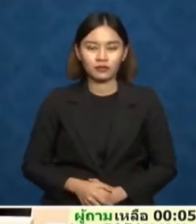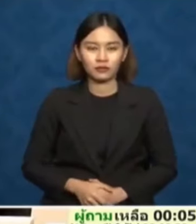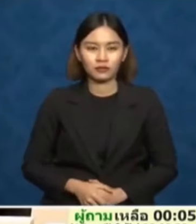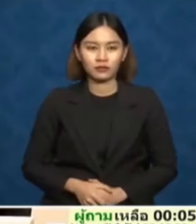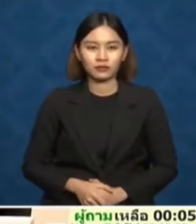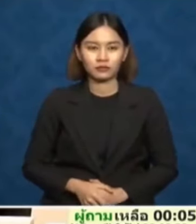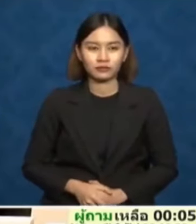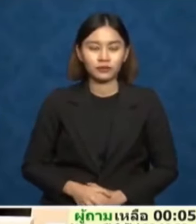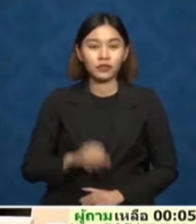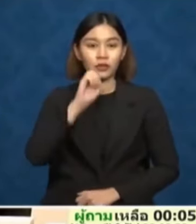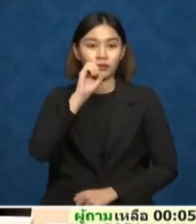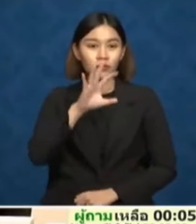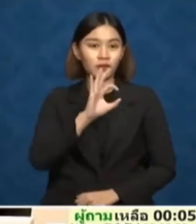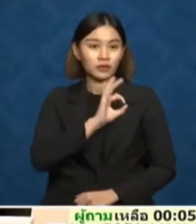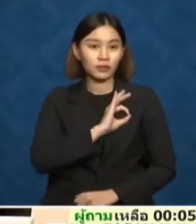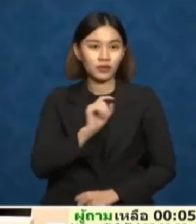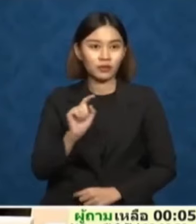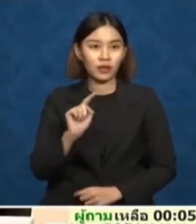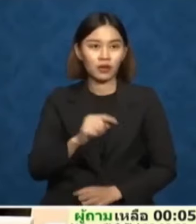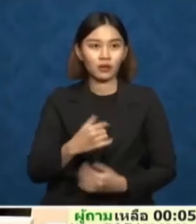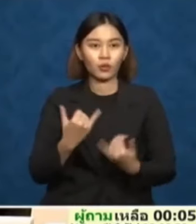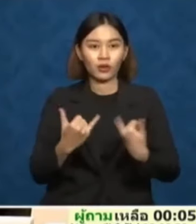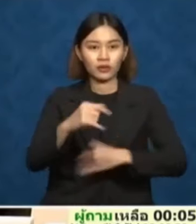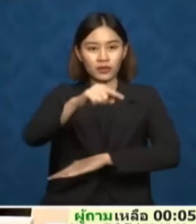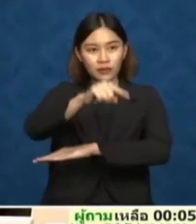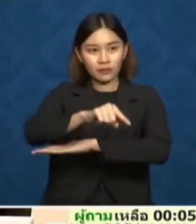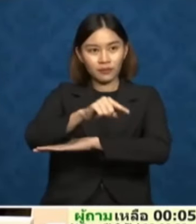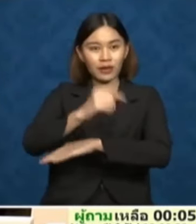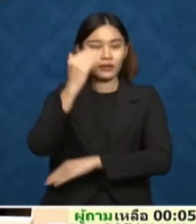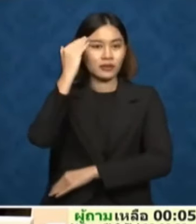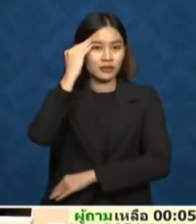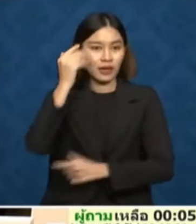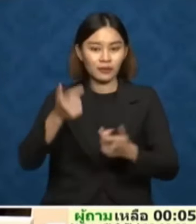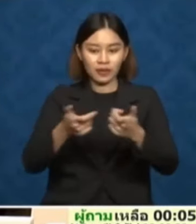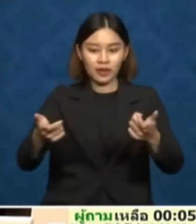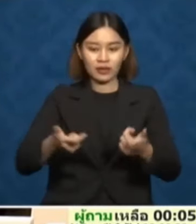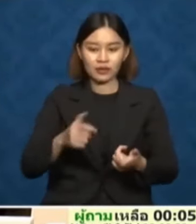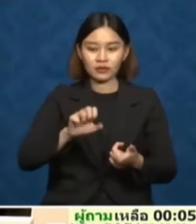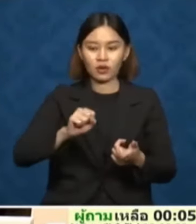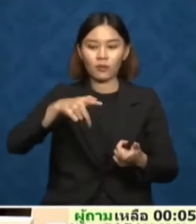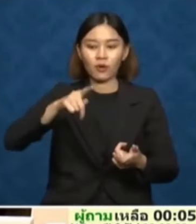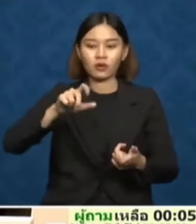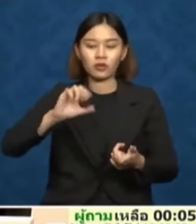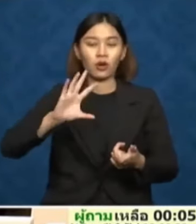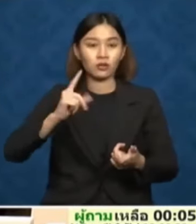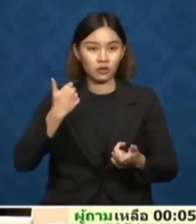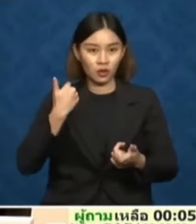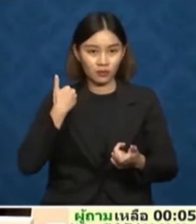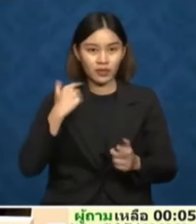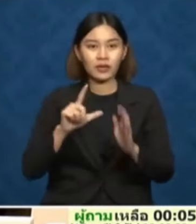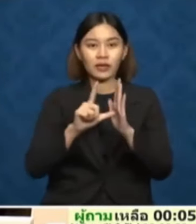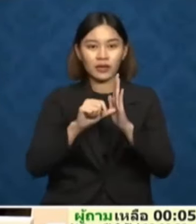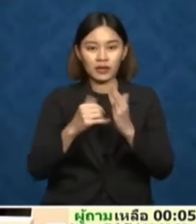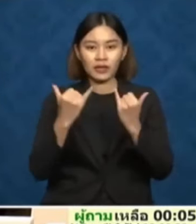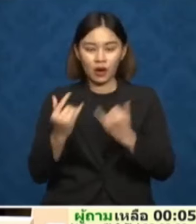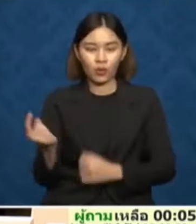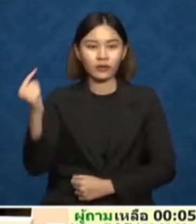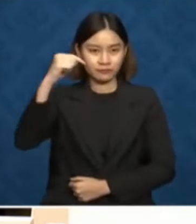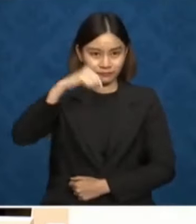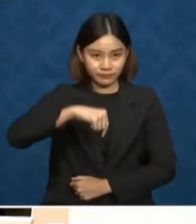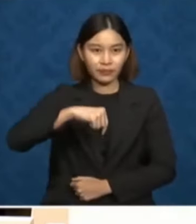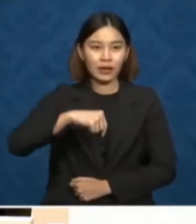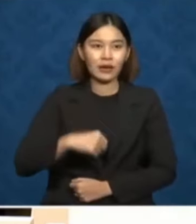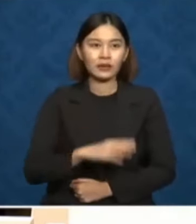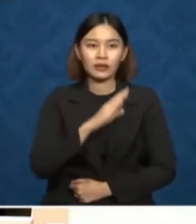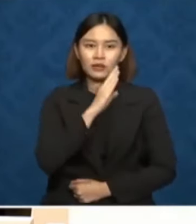แล้วก็แจ้งสมาชิกนะครับว่าเดี๋ยวบ่ายนี้ก็เราก็จะรับทราบรายงานของสปสชด้วยแล้วก็ท่านเลขาก็มาด้วยตัวเองนะครับก็